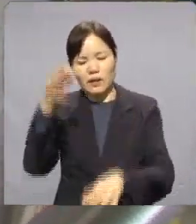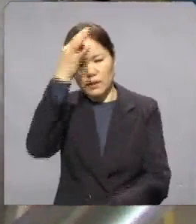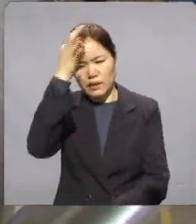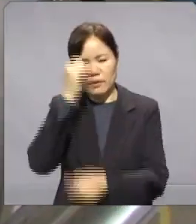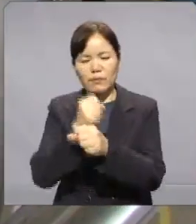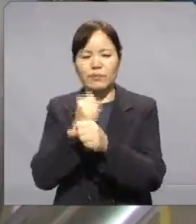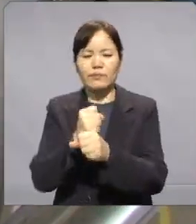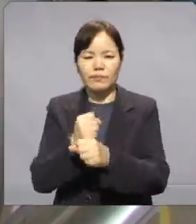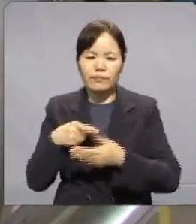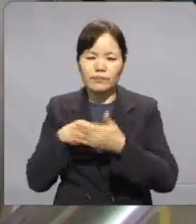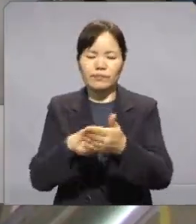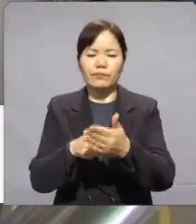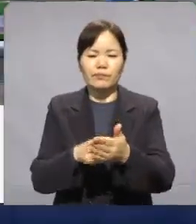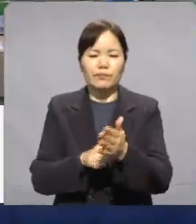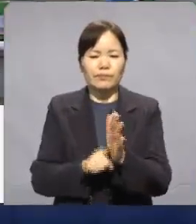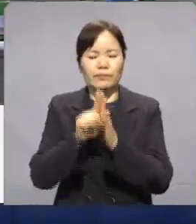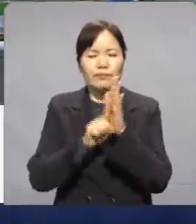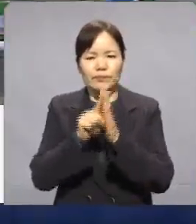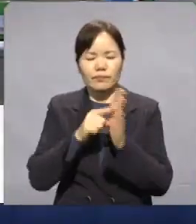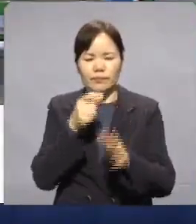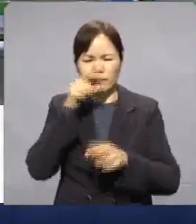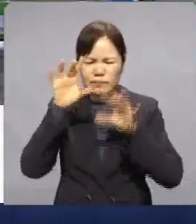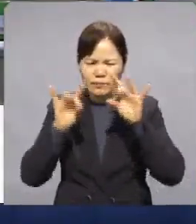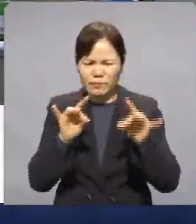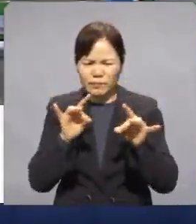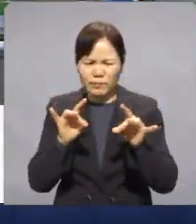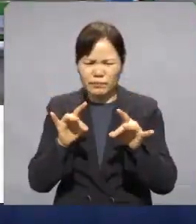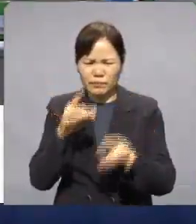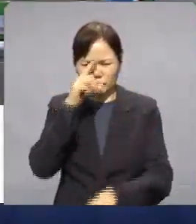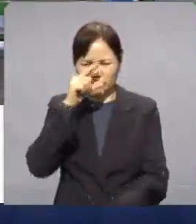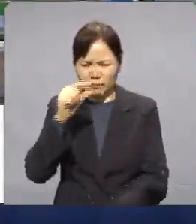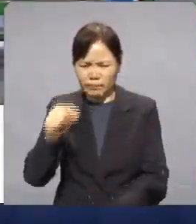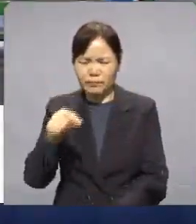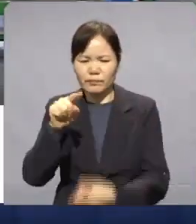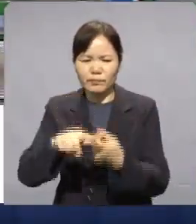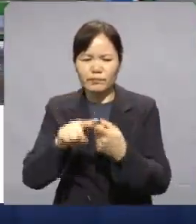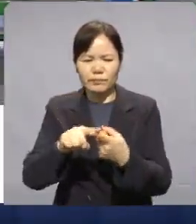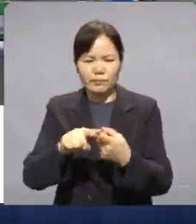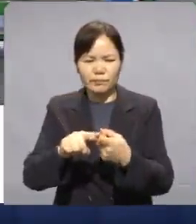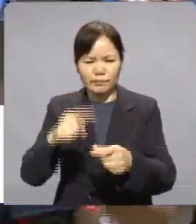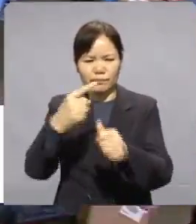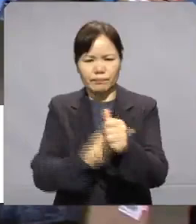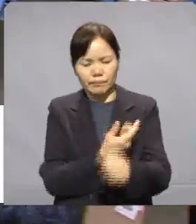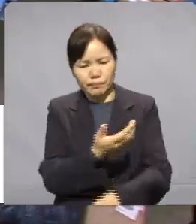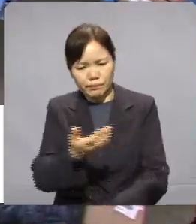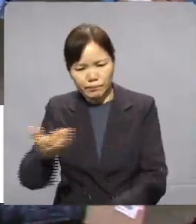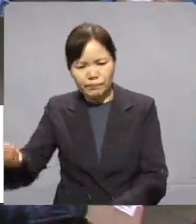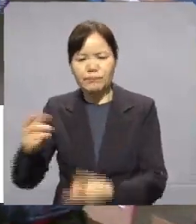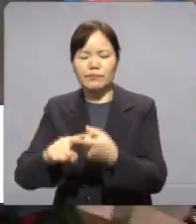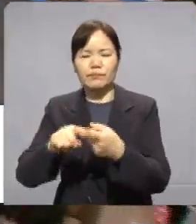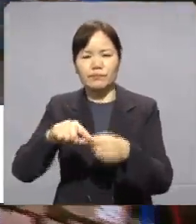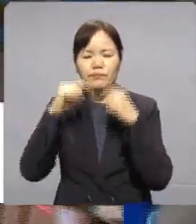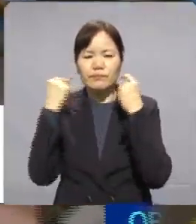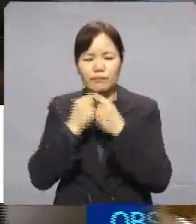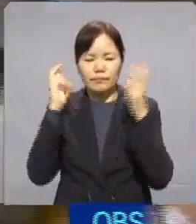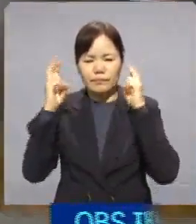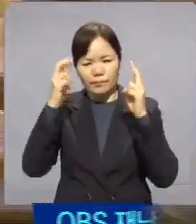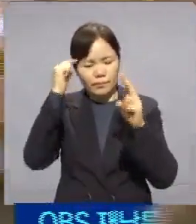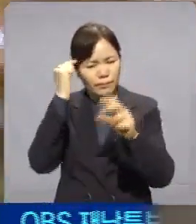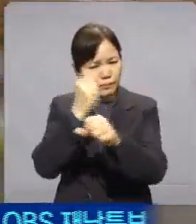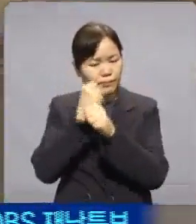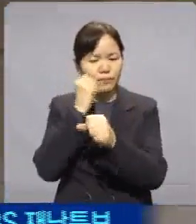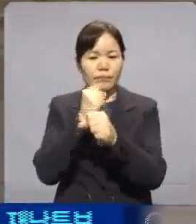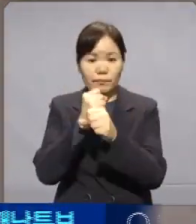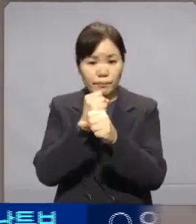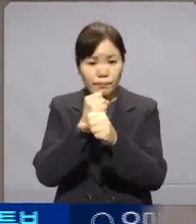추진합니다. 온도와 습도에 민감한 화물을 콜드체인 기반으로 운반하는 기술을 민간이 개발할 경우 세제 혜택을